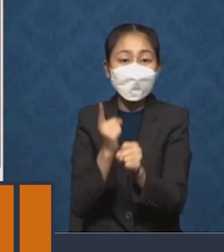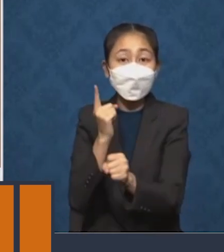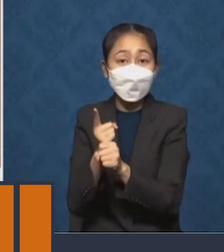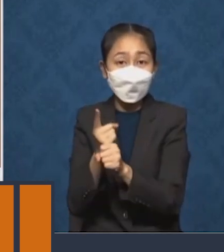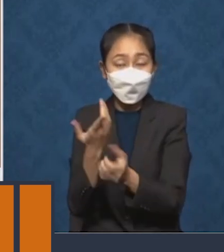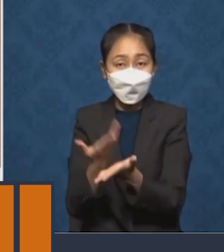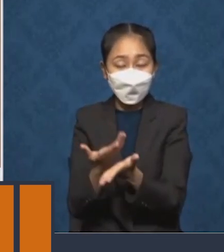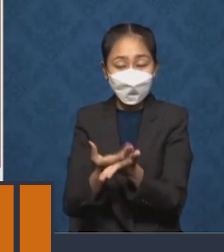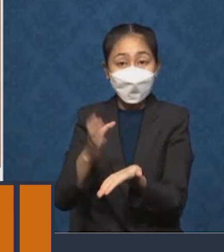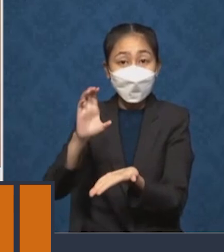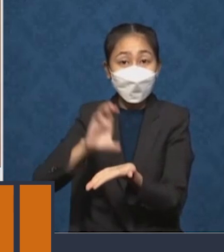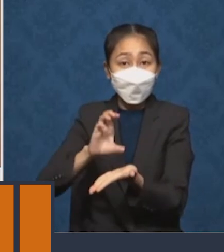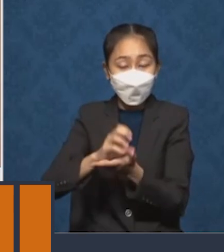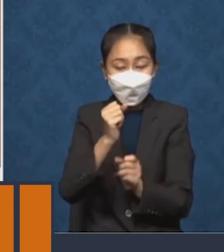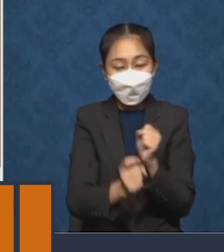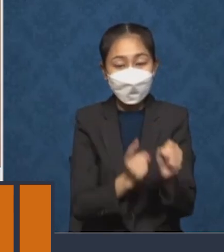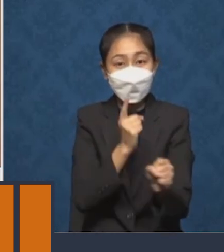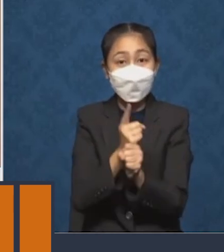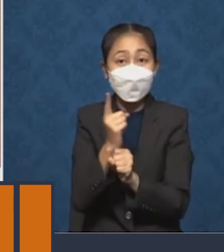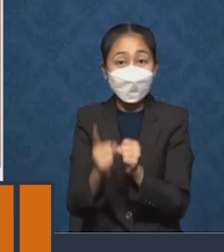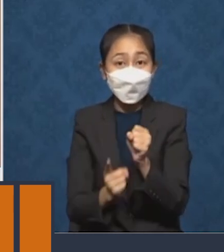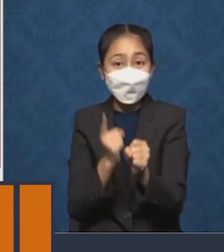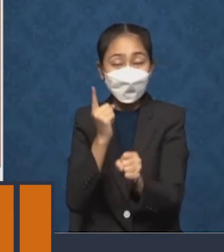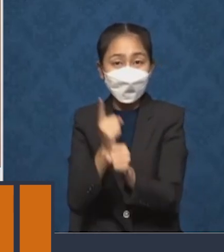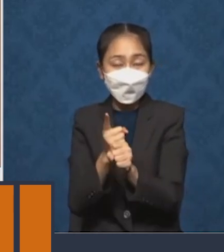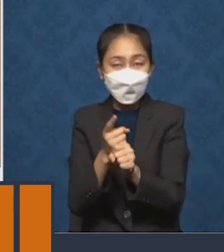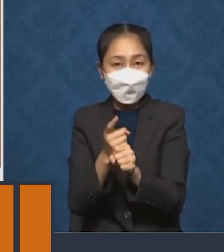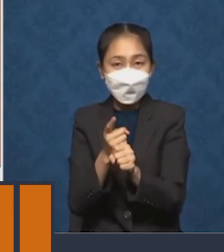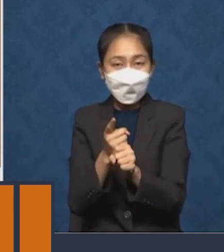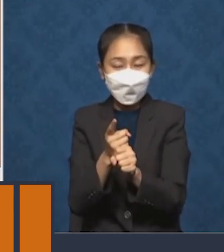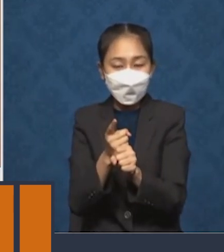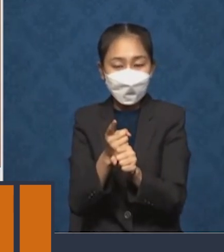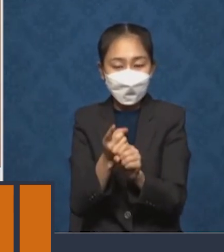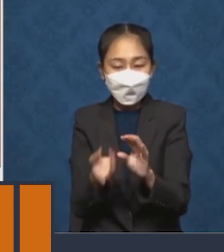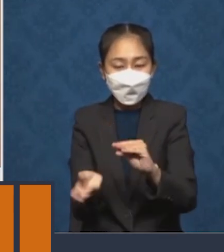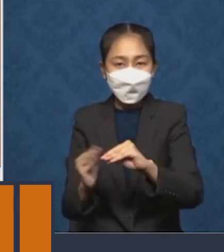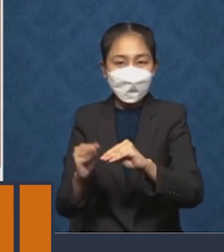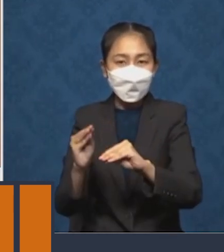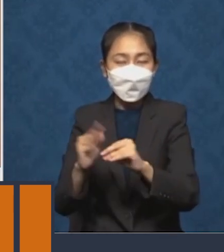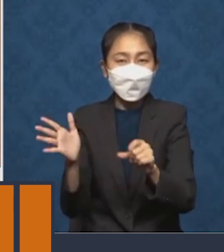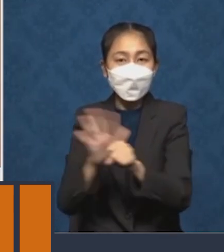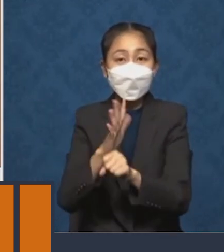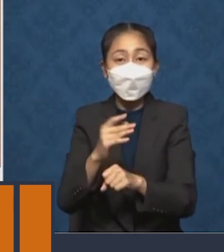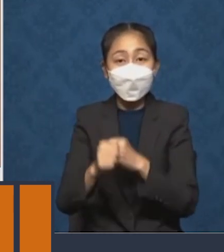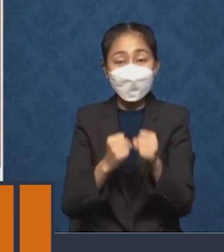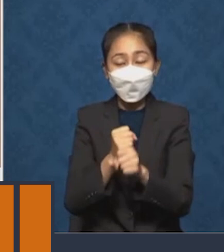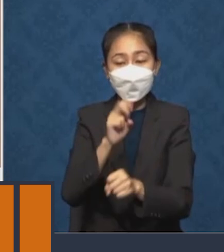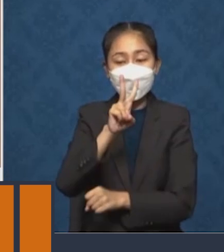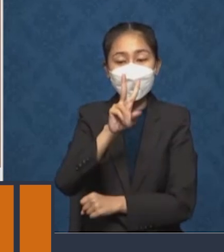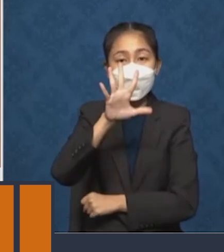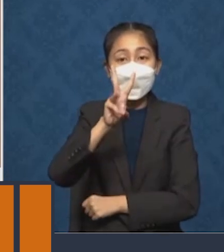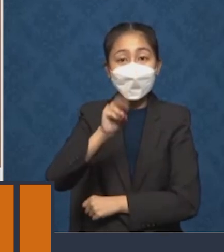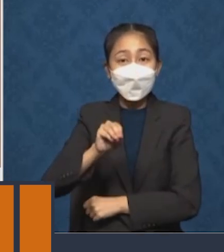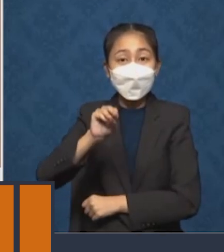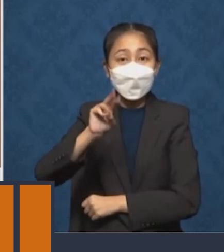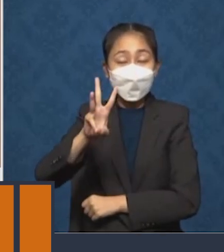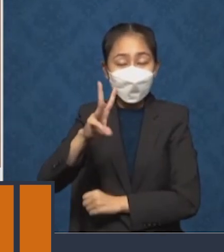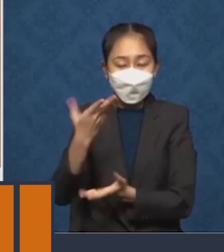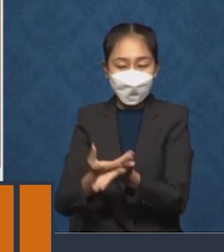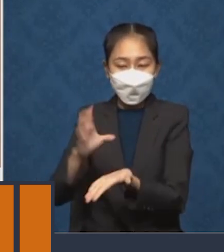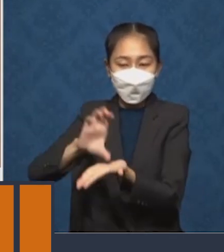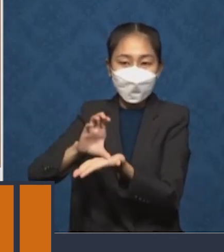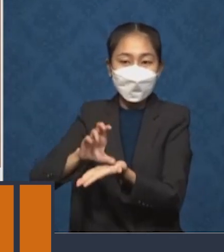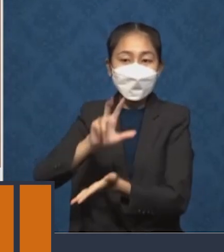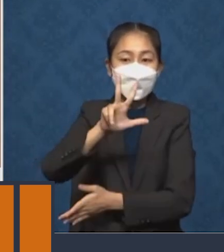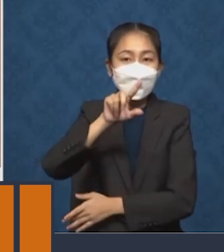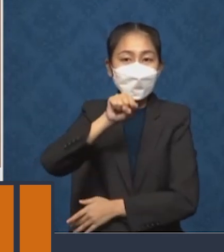บประมาณรายจ่ายแต่ละปีก็จะขยายตัวได้อย่างไม่เต็มที่อย่างปี66ก็ยังตั้งงบประมาณได้แค่ 3.2 ล้าน